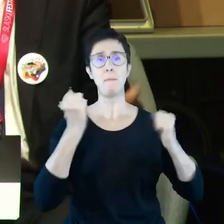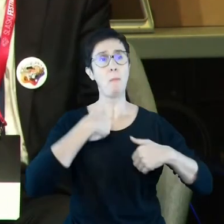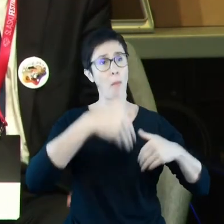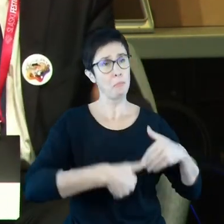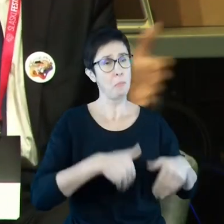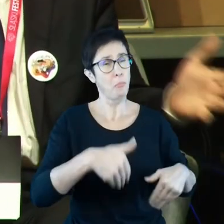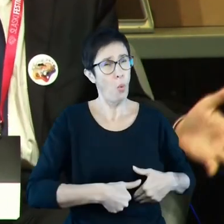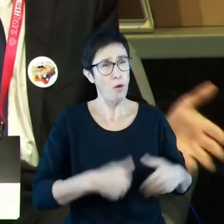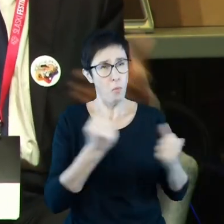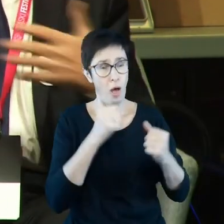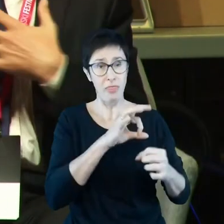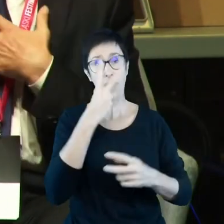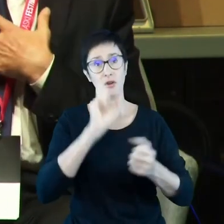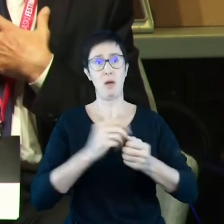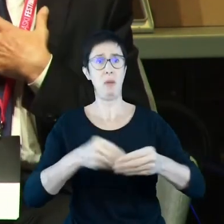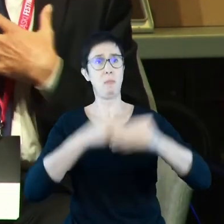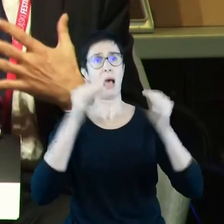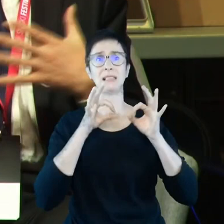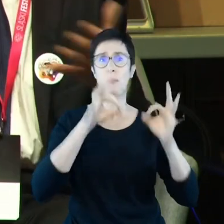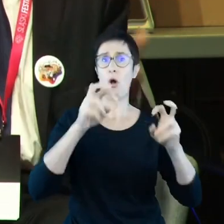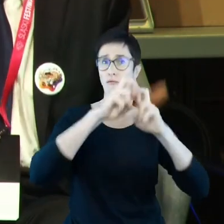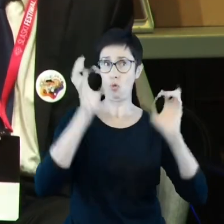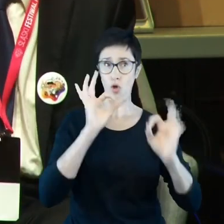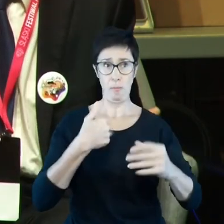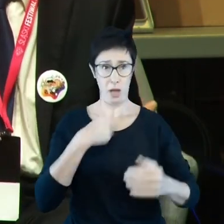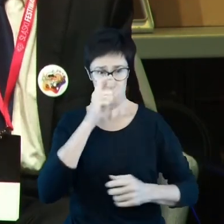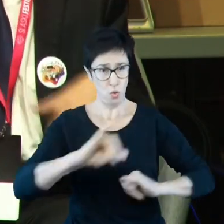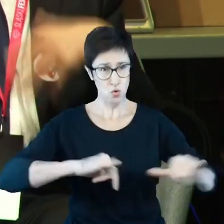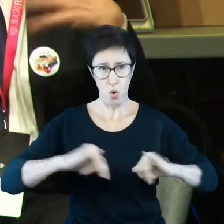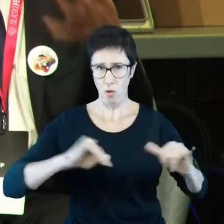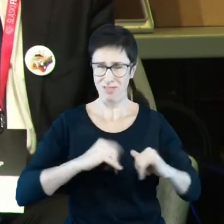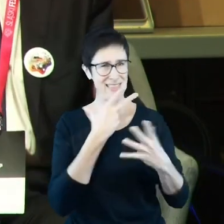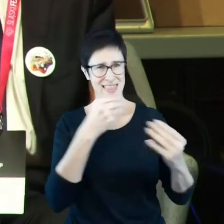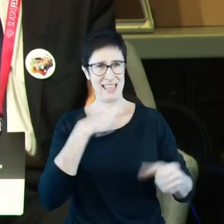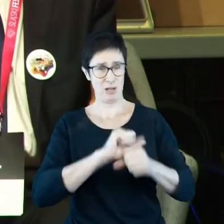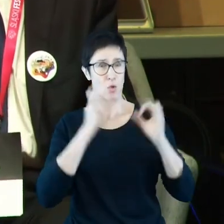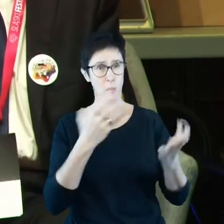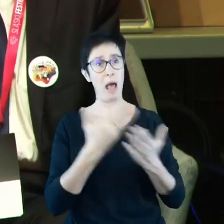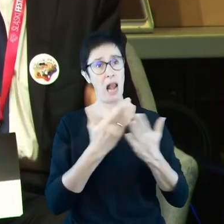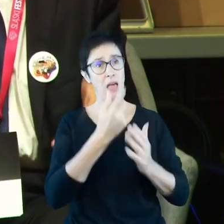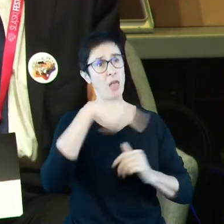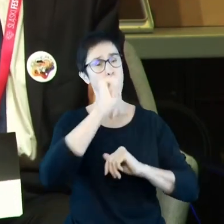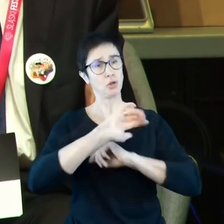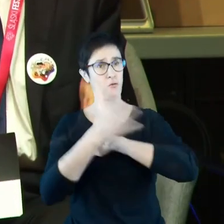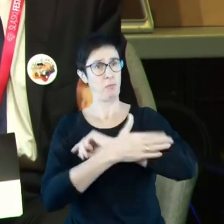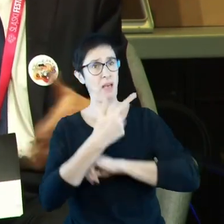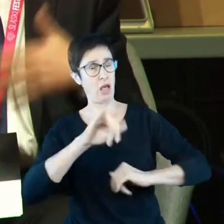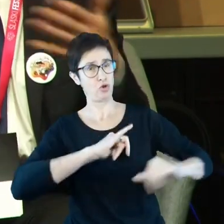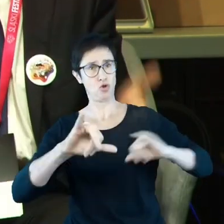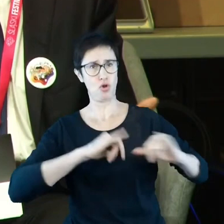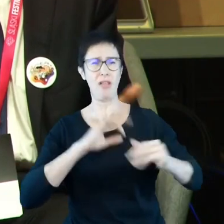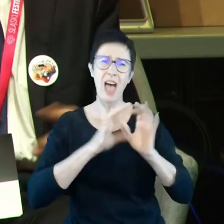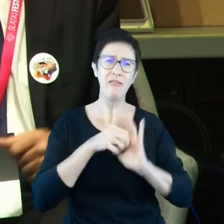zobaczcie, jakie macie samochody, jakie macie domy. Jesteśmy złym rządem? Nie, jesteśmy dobrym rządem. Więc wspierajcie nas w naszych działaniach, nawet jeżeli te działania